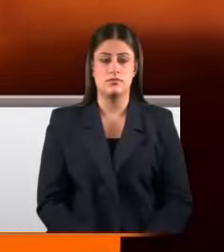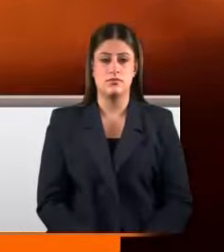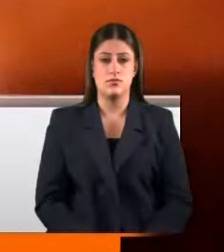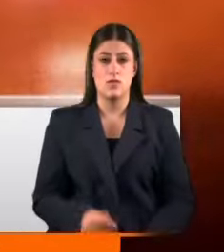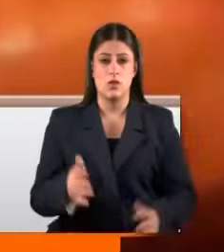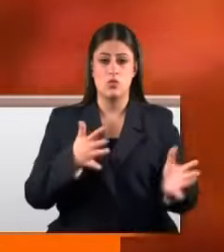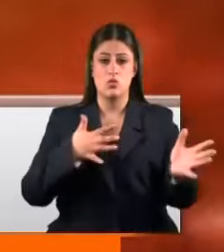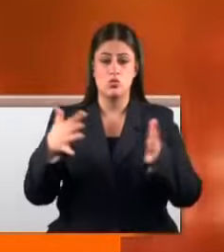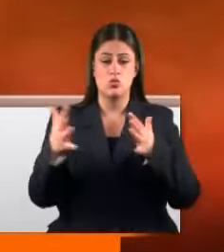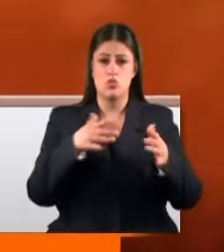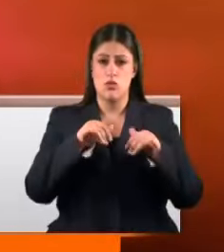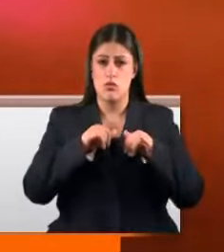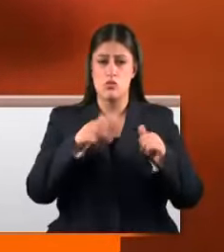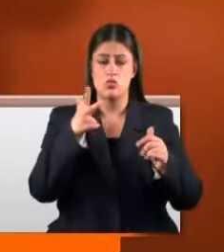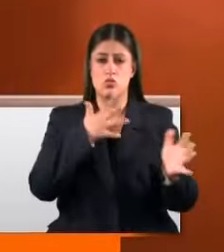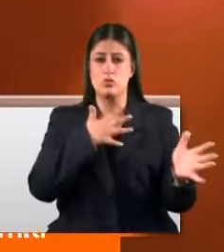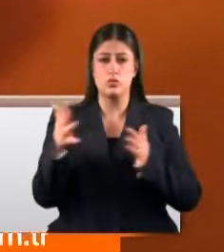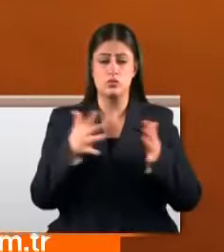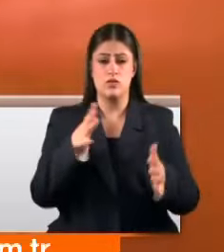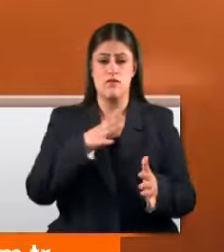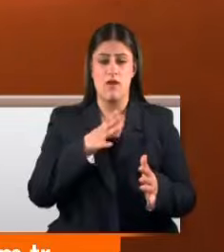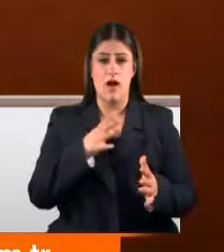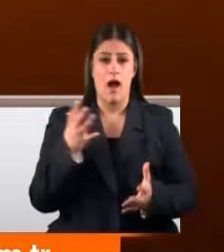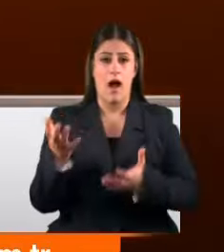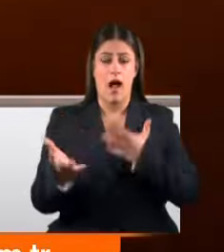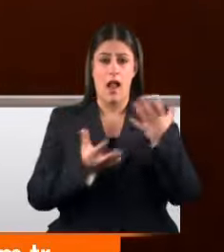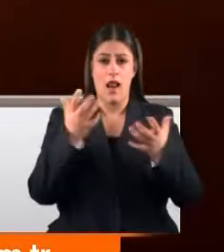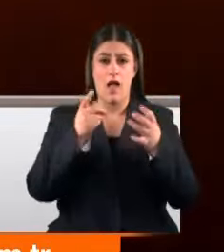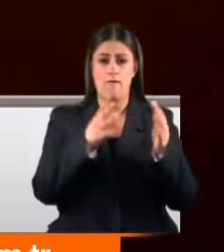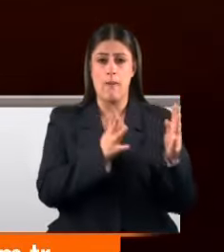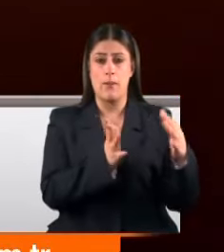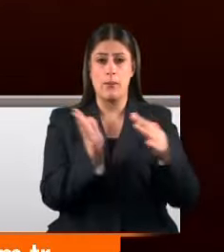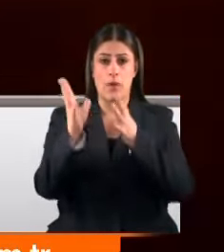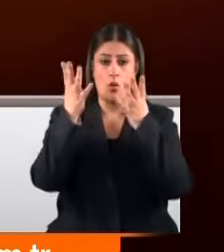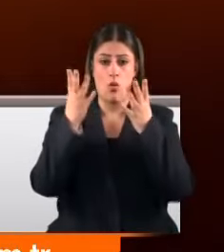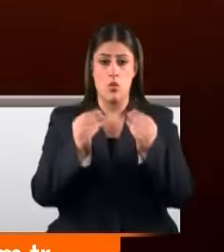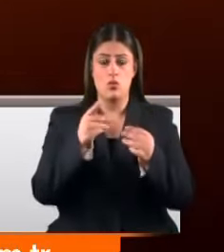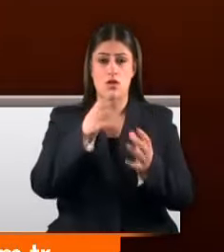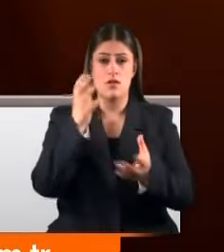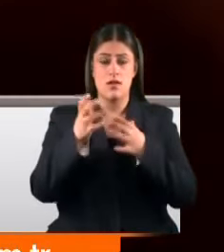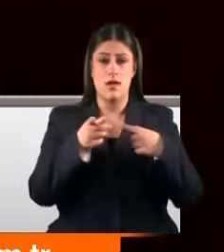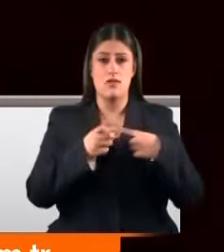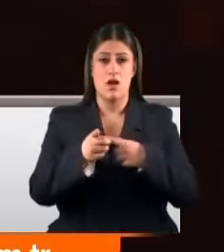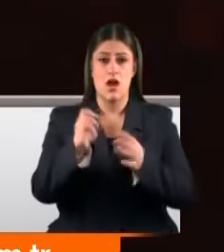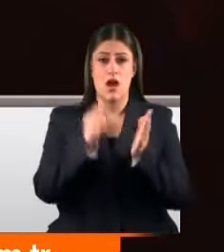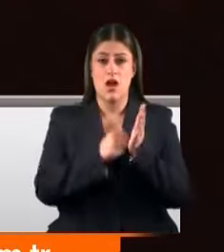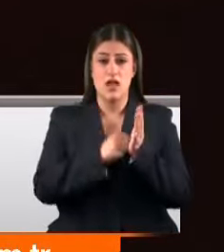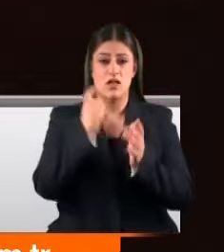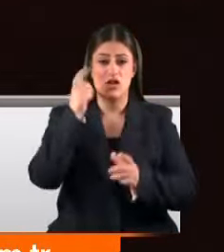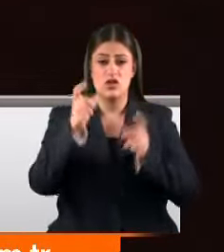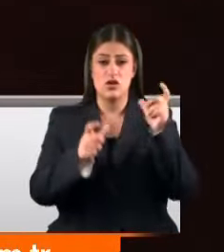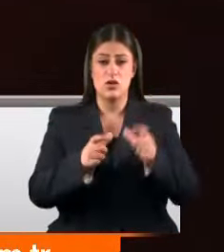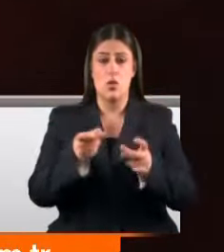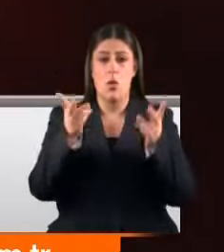Rüzgar burada da çok şiddetliydi. Alevlerin yönü değişince yangını takip eden gazeteciler de ölümden döndü.